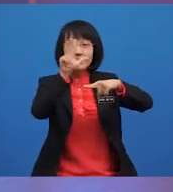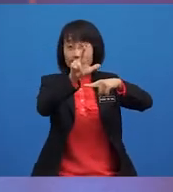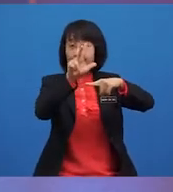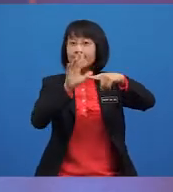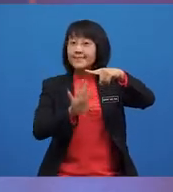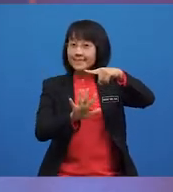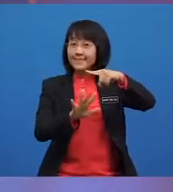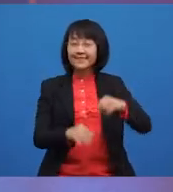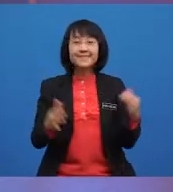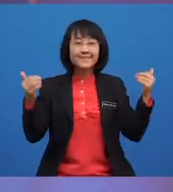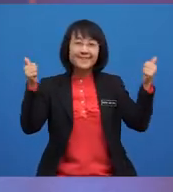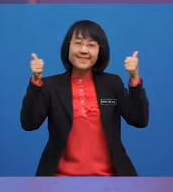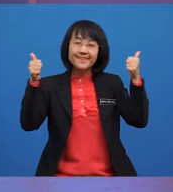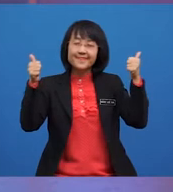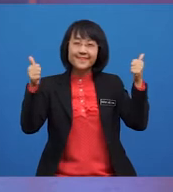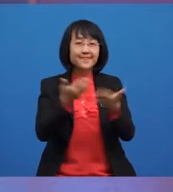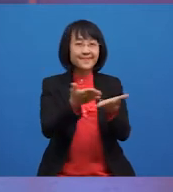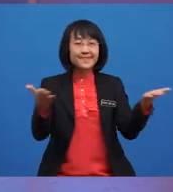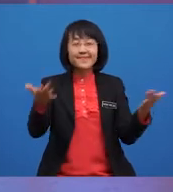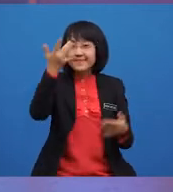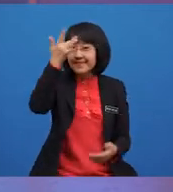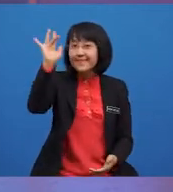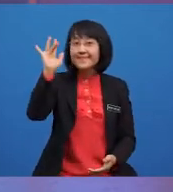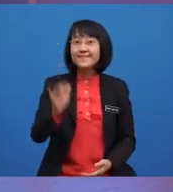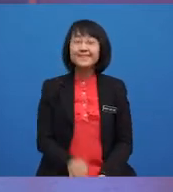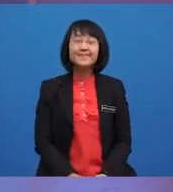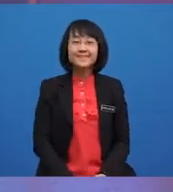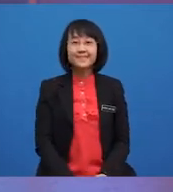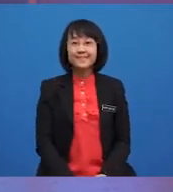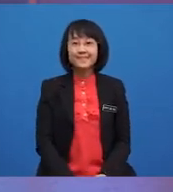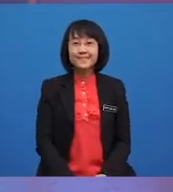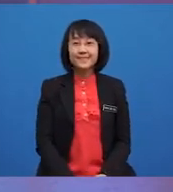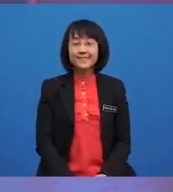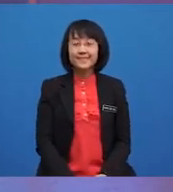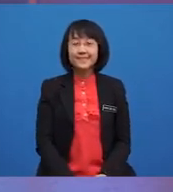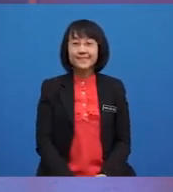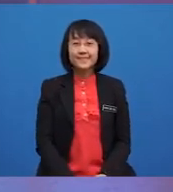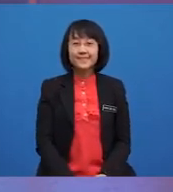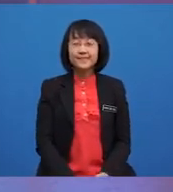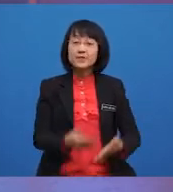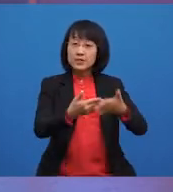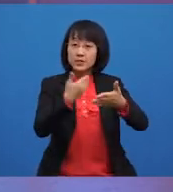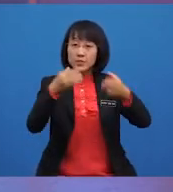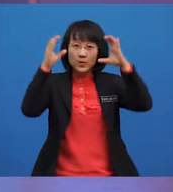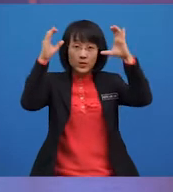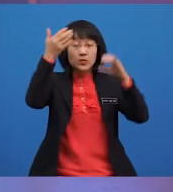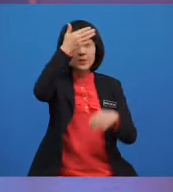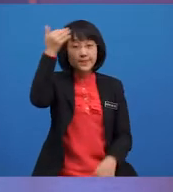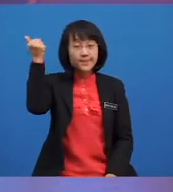Yeay! Kamu sangat hebat. Oh ya, sebelum cikgu